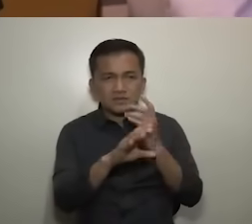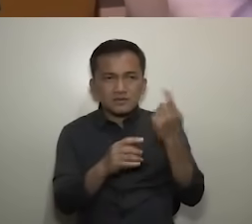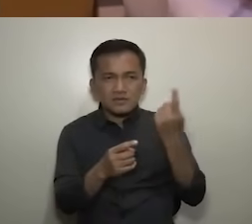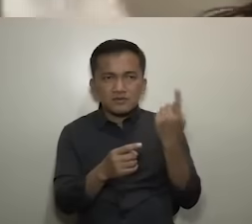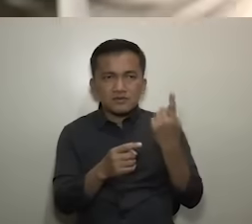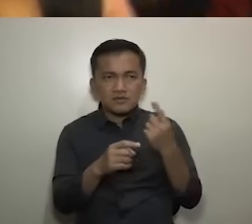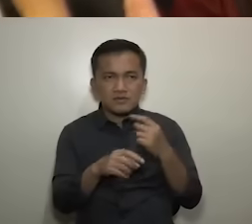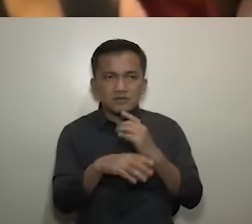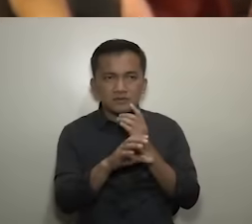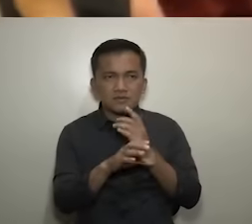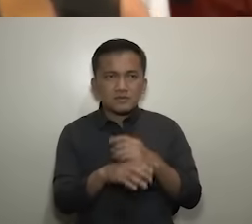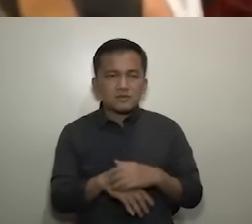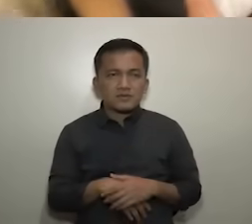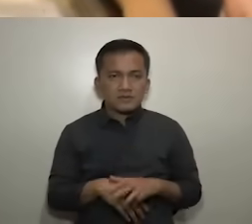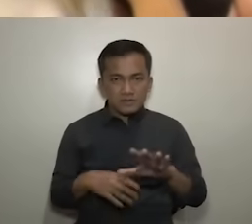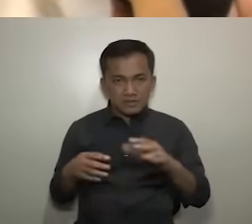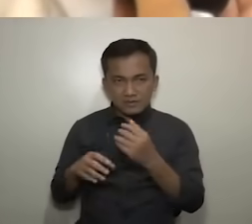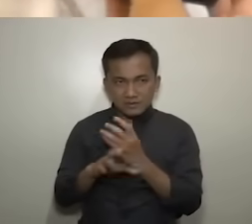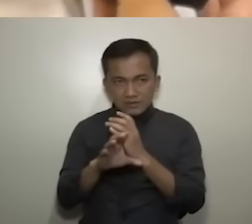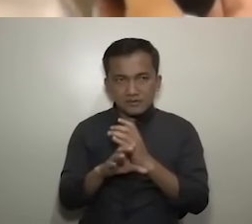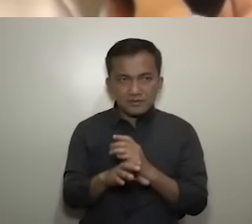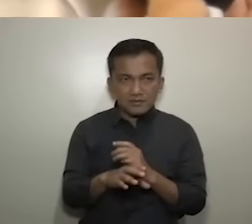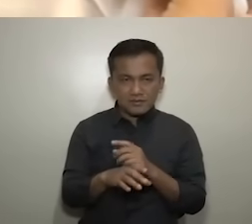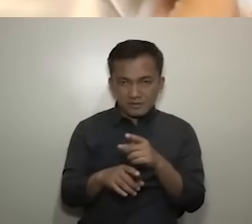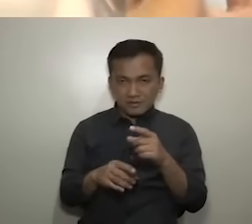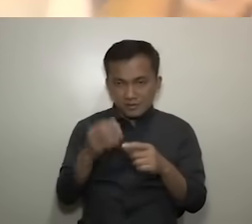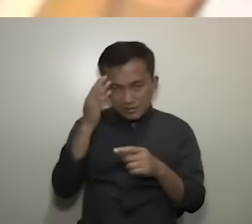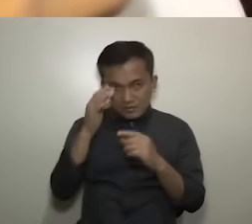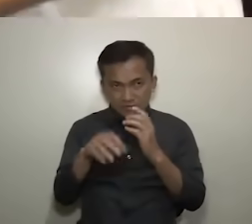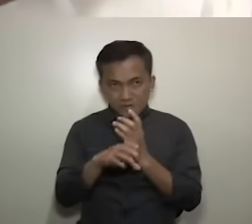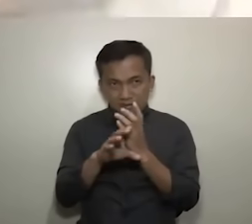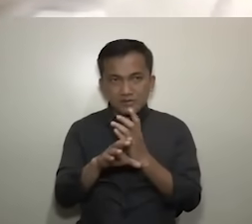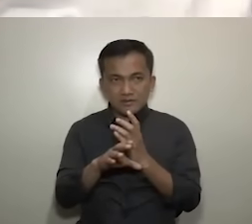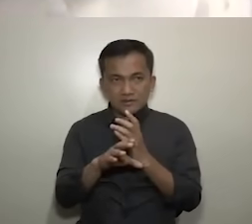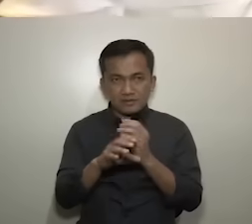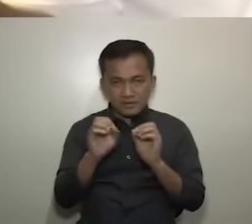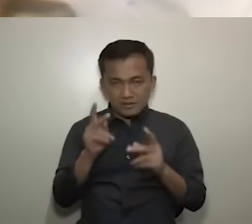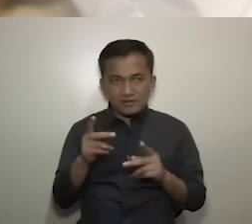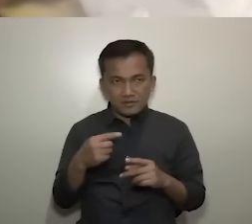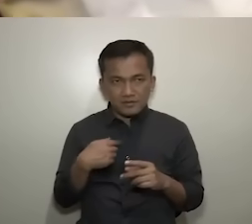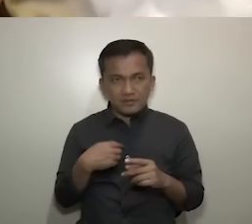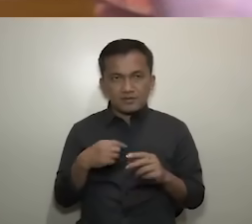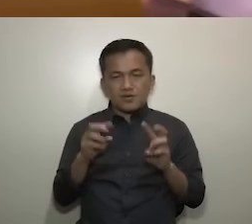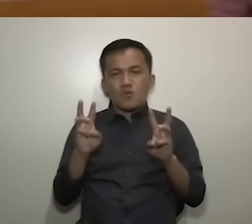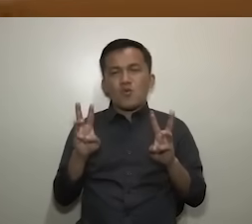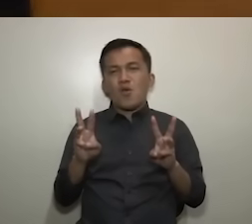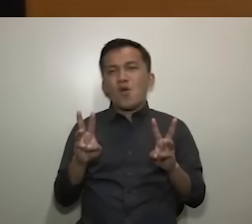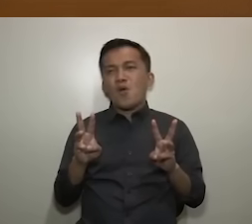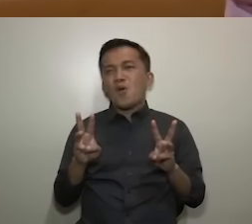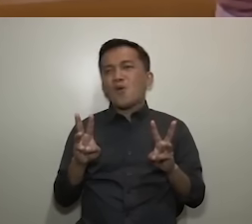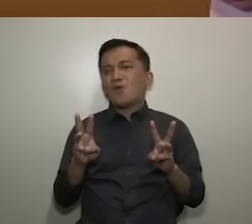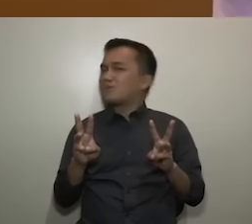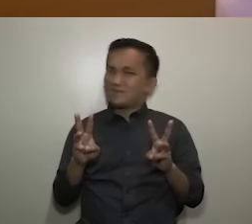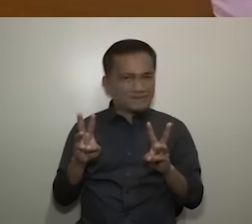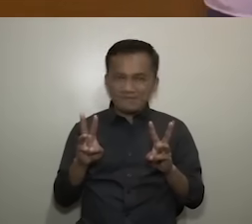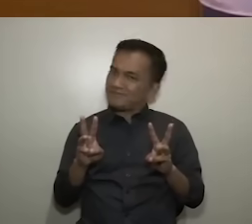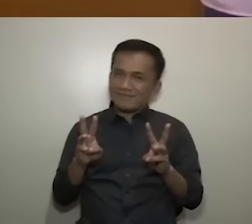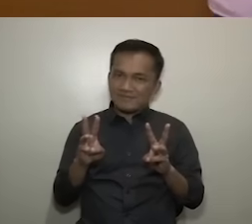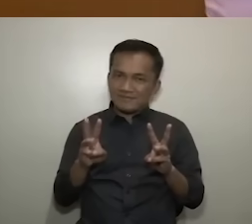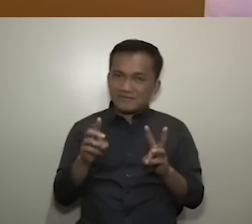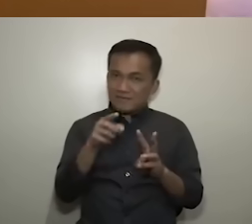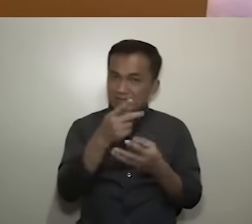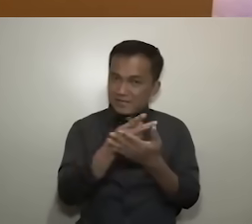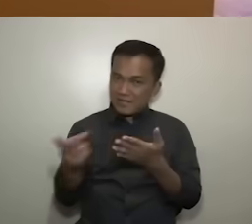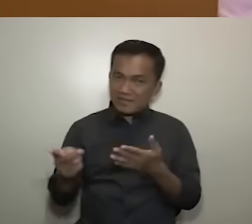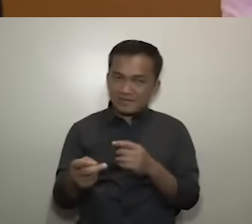mo ngayon chat lang. Sa akin. Opo, chat lang po. Nagkikwento. Okay, so alam mo to, chat lang, kaya okay opo, lang sa'yo. Okay lang po sa akin. Wow! Nako, sir. Laglag ka